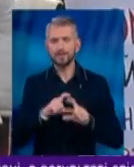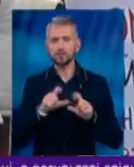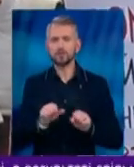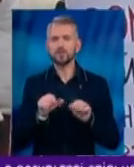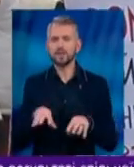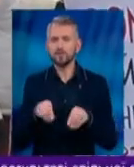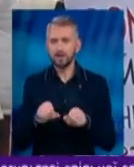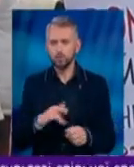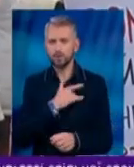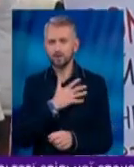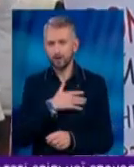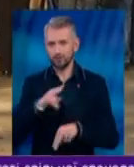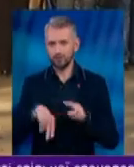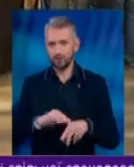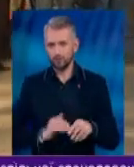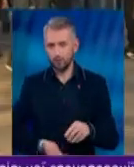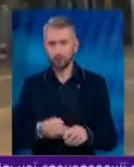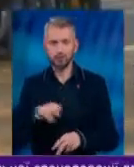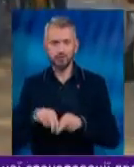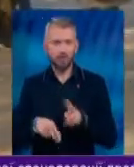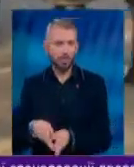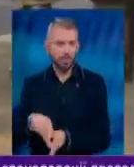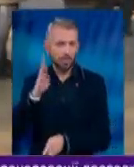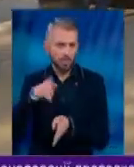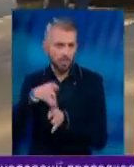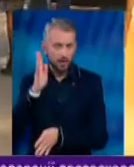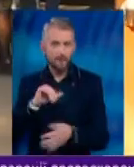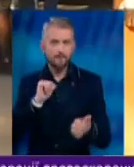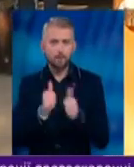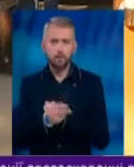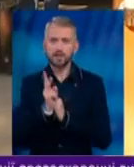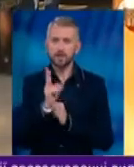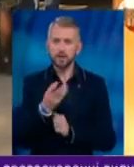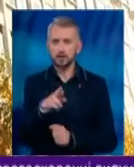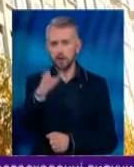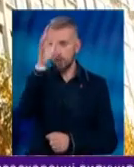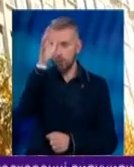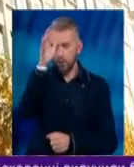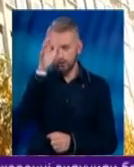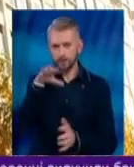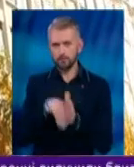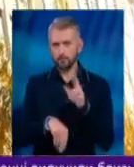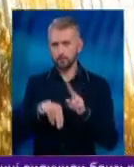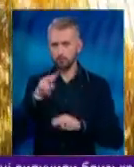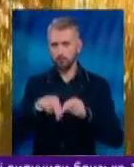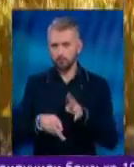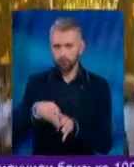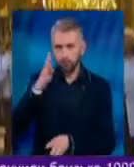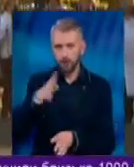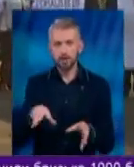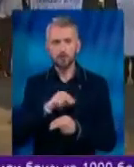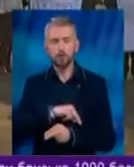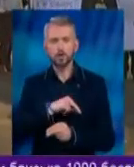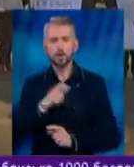віддав землю приватному забудовникові для зведення багатоповерхівок в обмін на квартири для науковців в новобудовах. Співробітникам